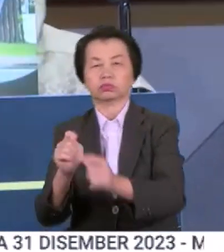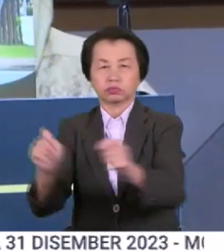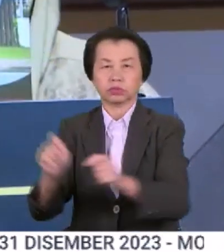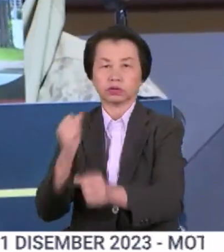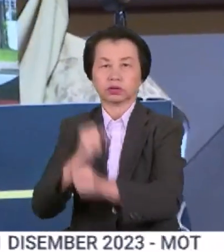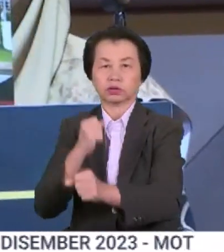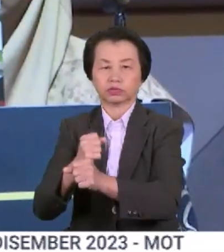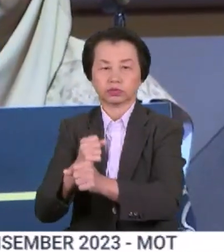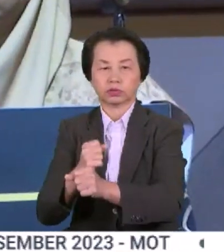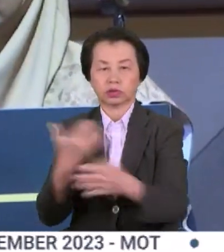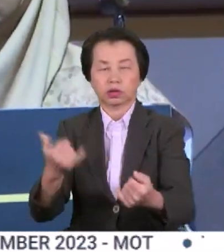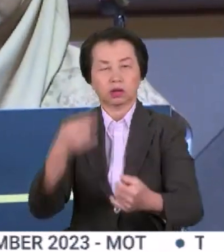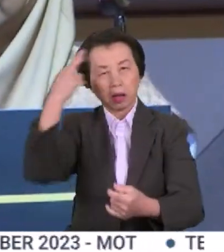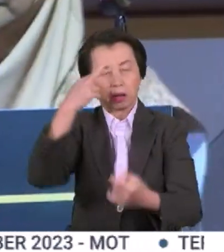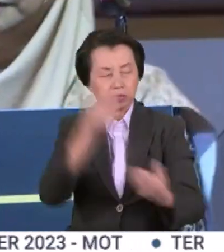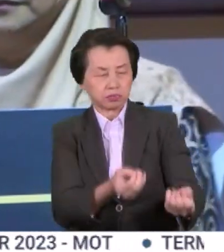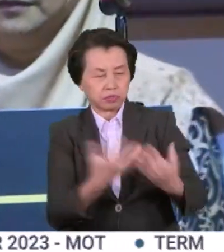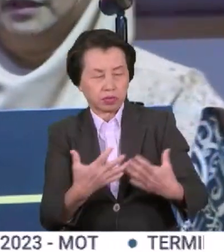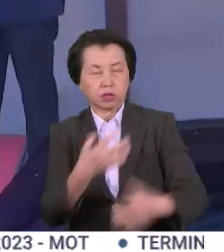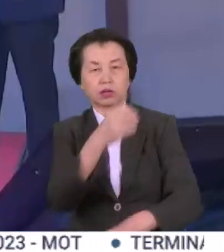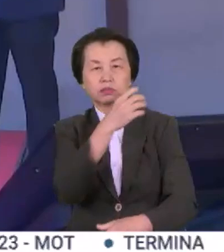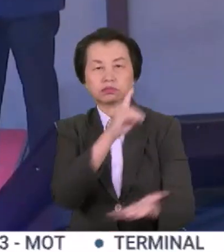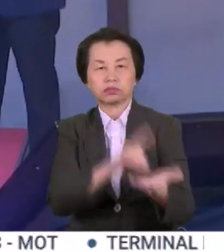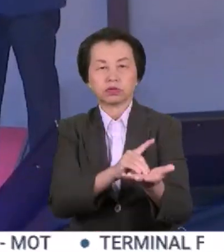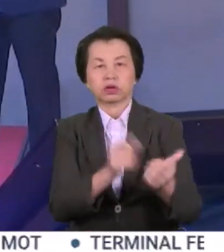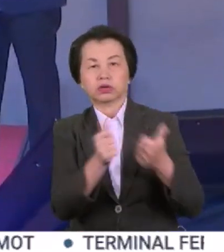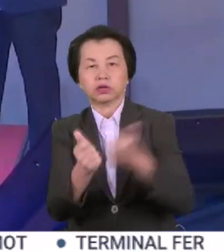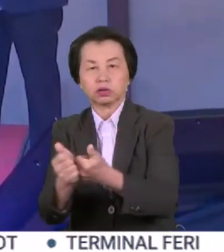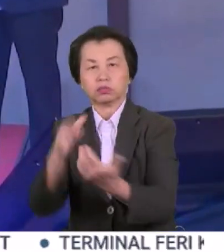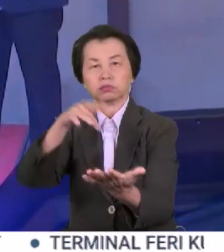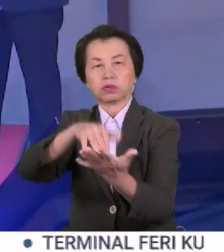perubatan. Antara alasan dikemukakan, pegawai